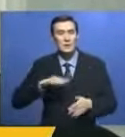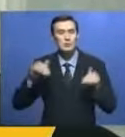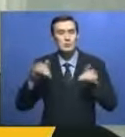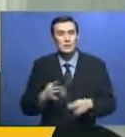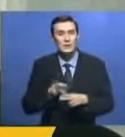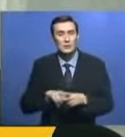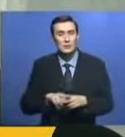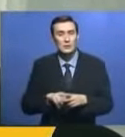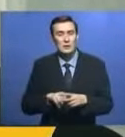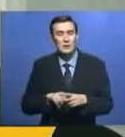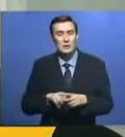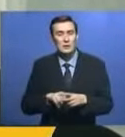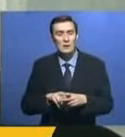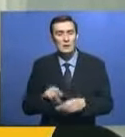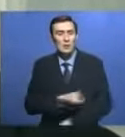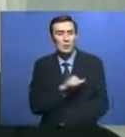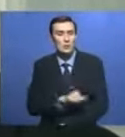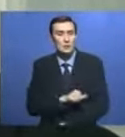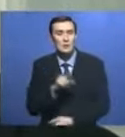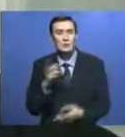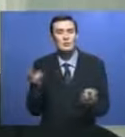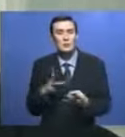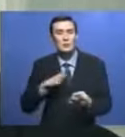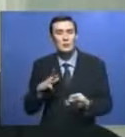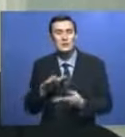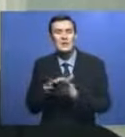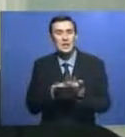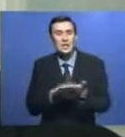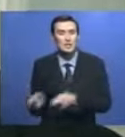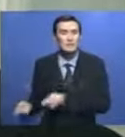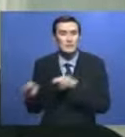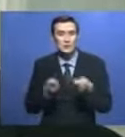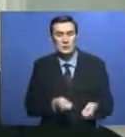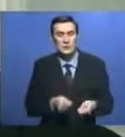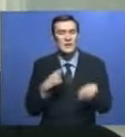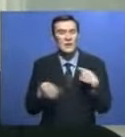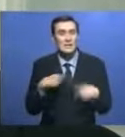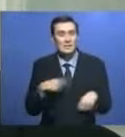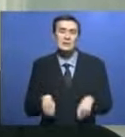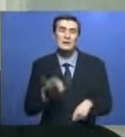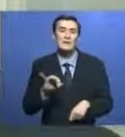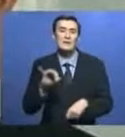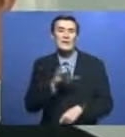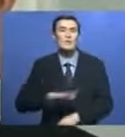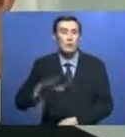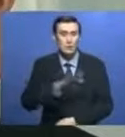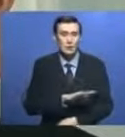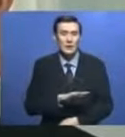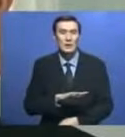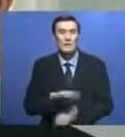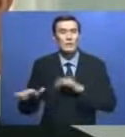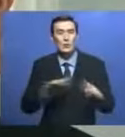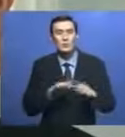указанная партия наркотического вещества предназначалась для последующей реализации в странах Западной Европы. В ходе